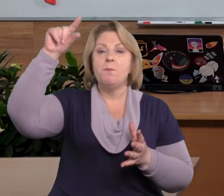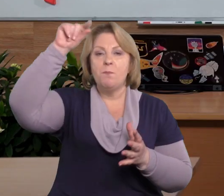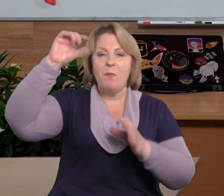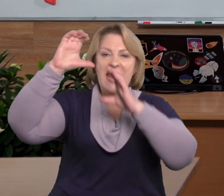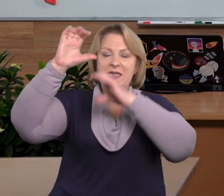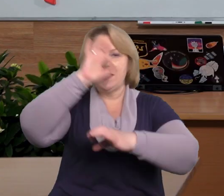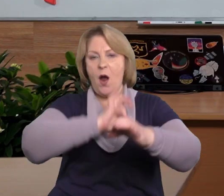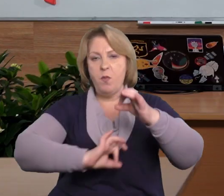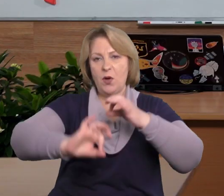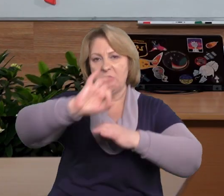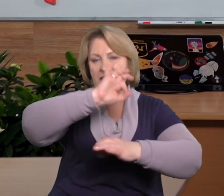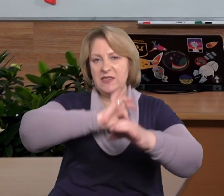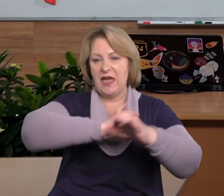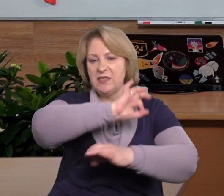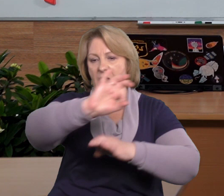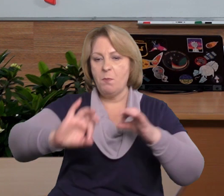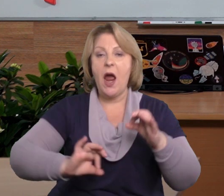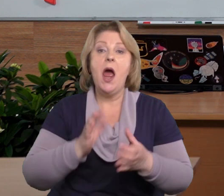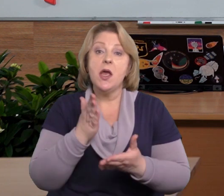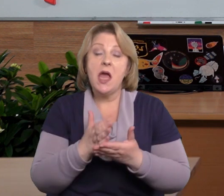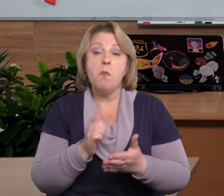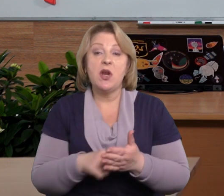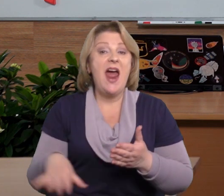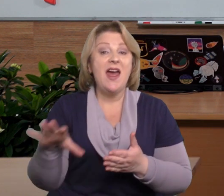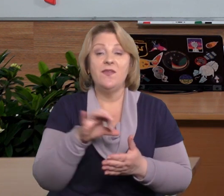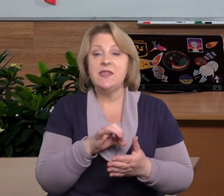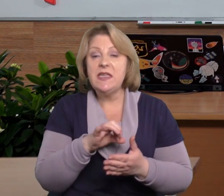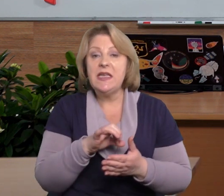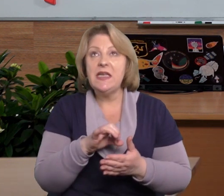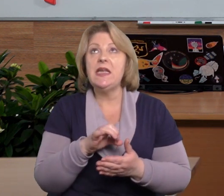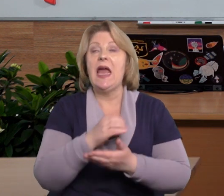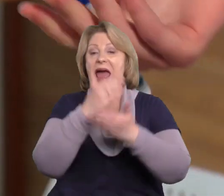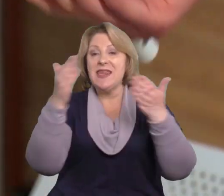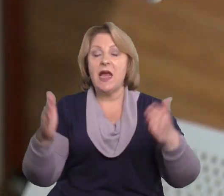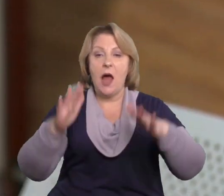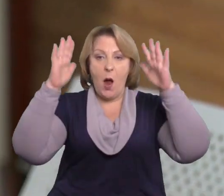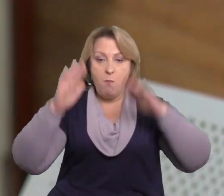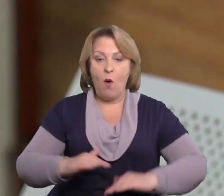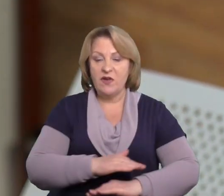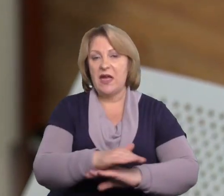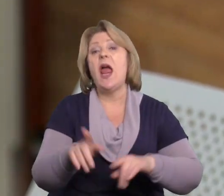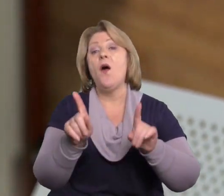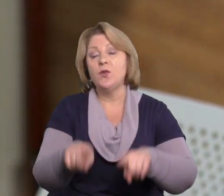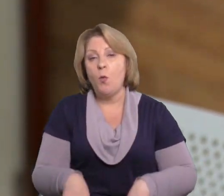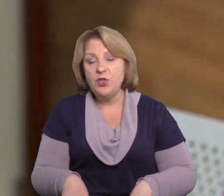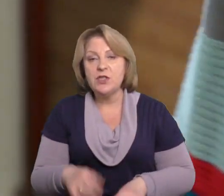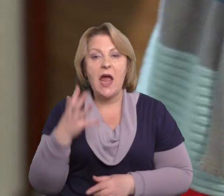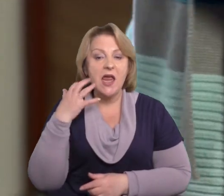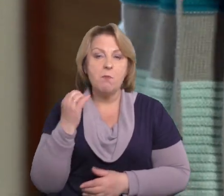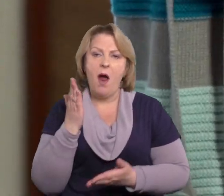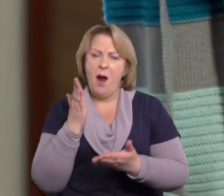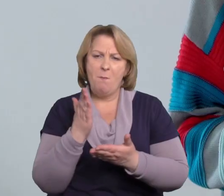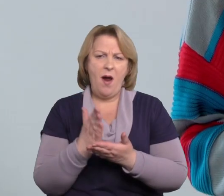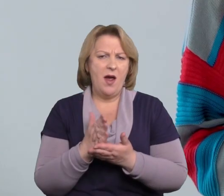Землі і не летить геть у космос? І причина, з якою всі тіла падають на поверхню Землі, в тому числі і яблука, що як вони мають